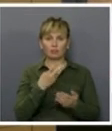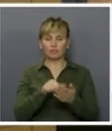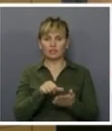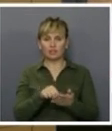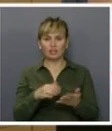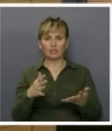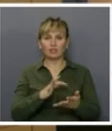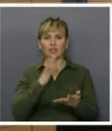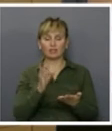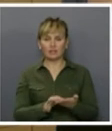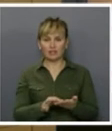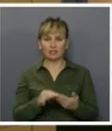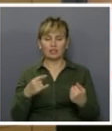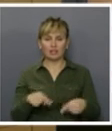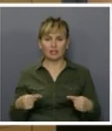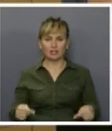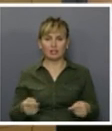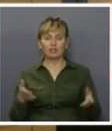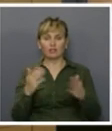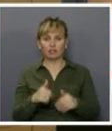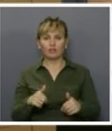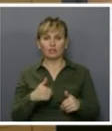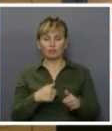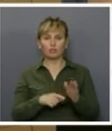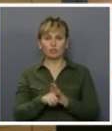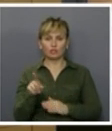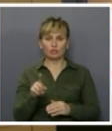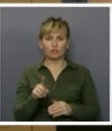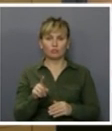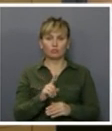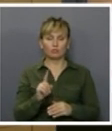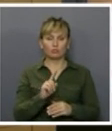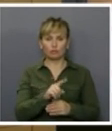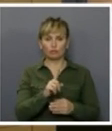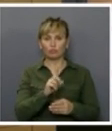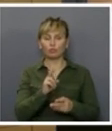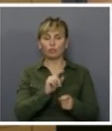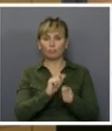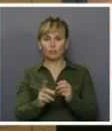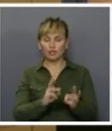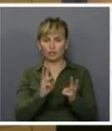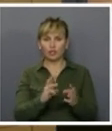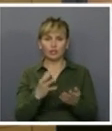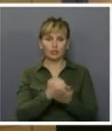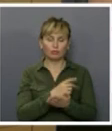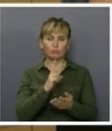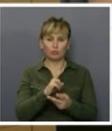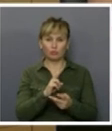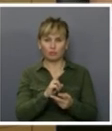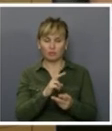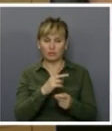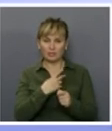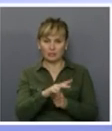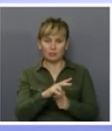там ответственностям и так далее, и так далее. Ну, давайте тогда начнем с того, давайте наказывать тех, кто поджигает сначала, да, найдем, кто поджигает, и потом уже